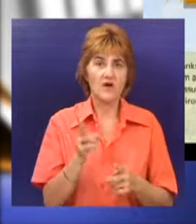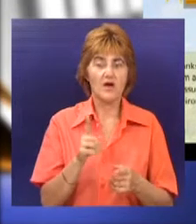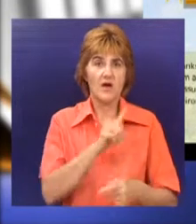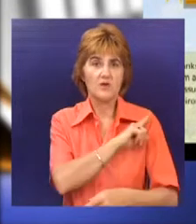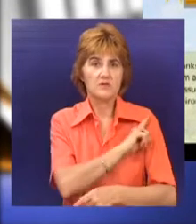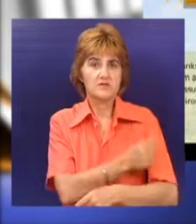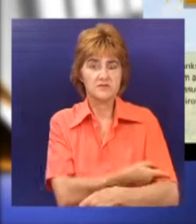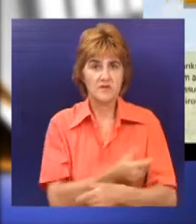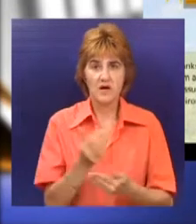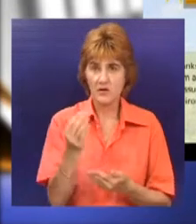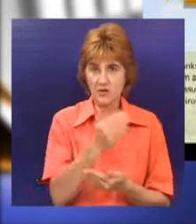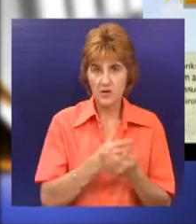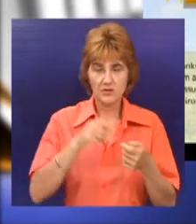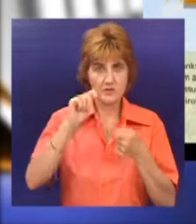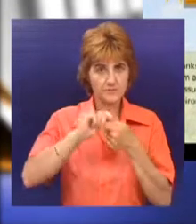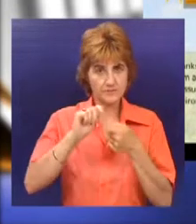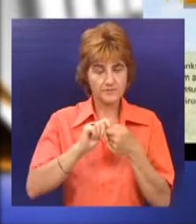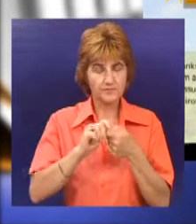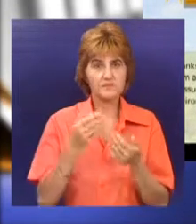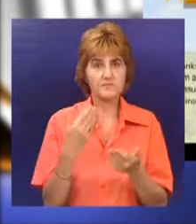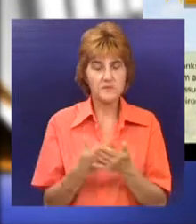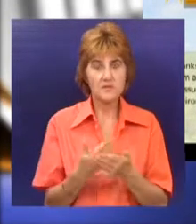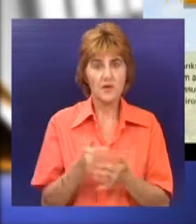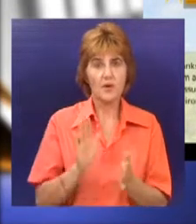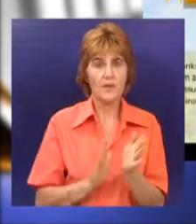proizvodi alternativna energija. Ako računamo da se